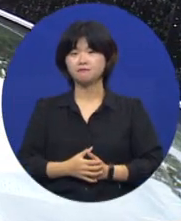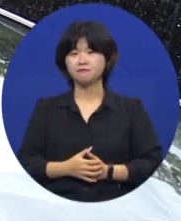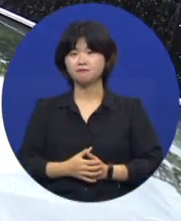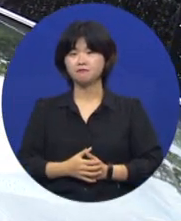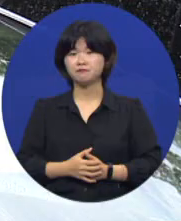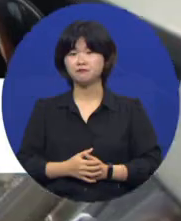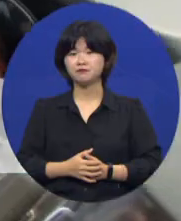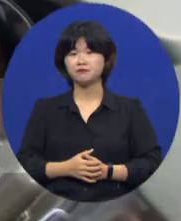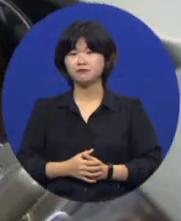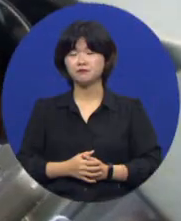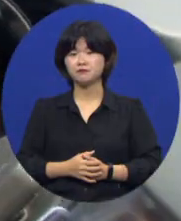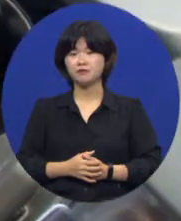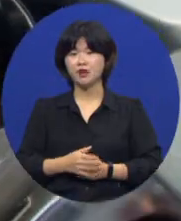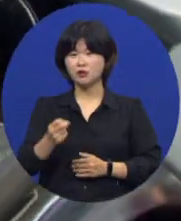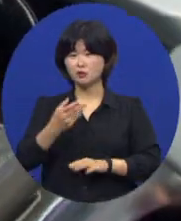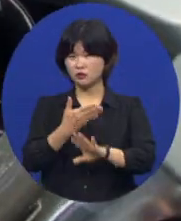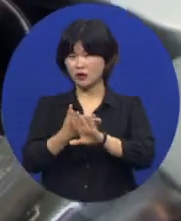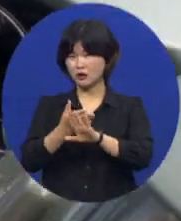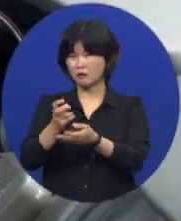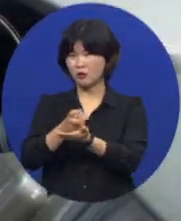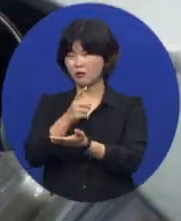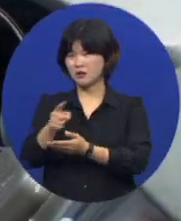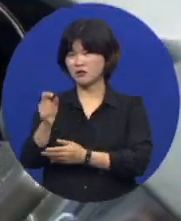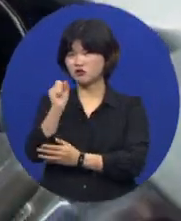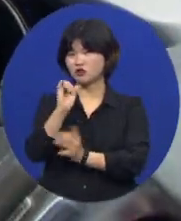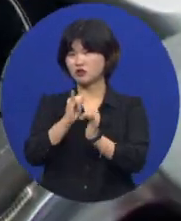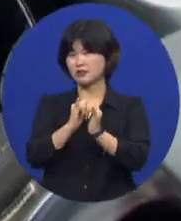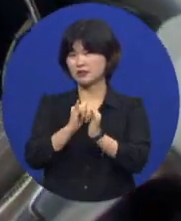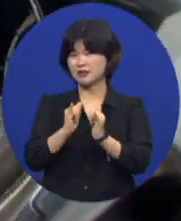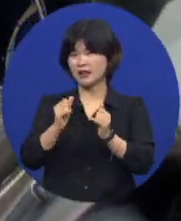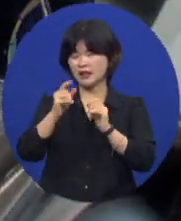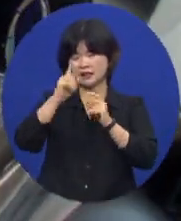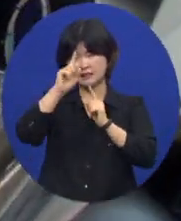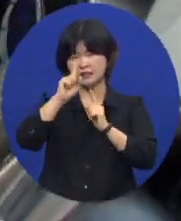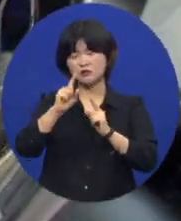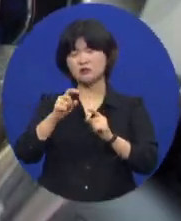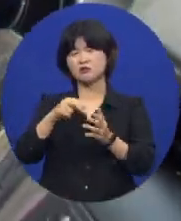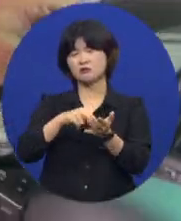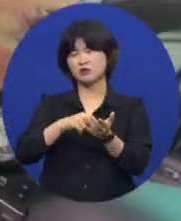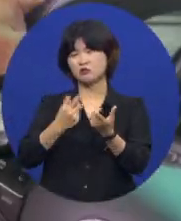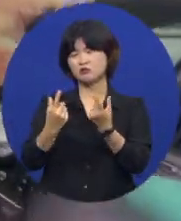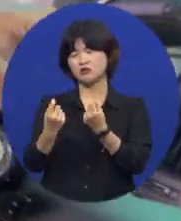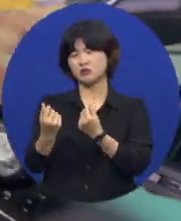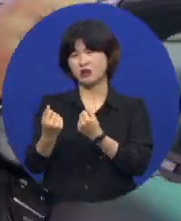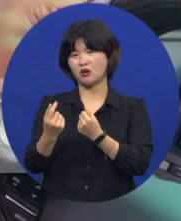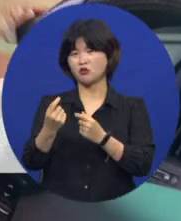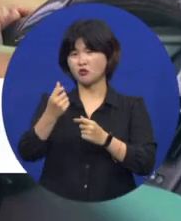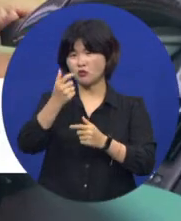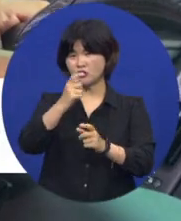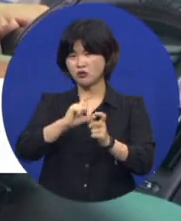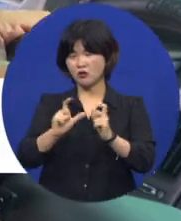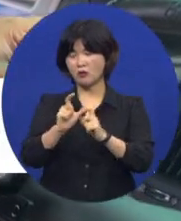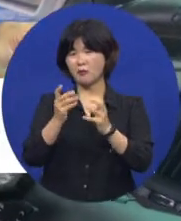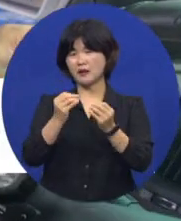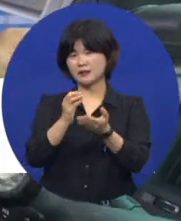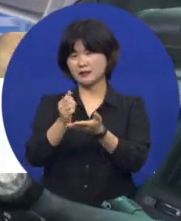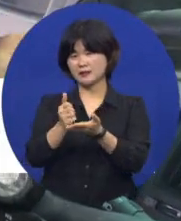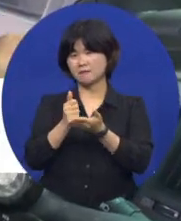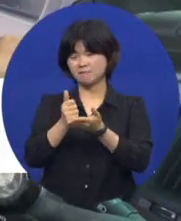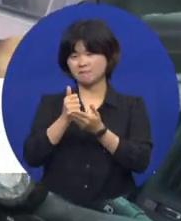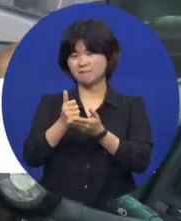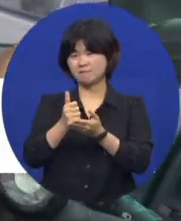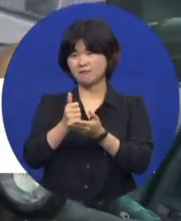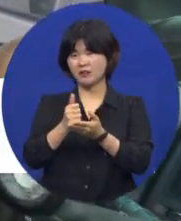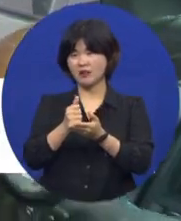힘듭니다 또 다른 법인 택시 기사 이용 글씨도 사정은 비슷합니다 조금이라도 더 많은 승객을 태우려고